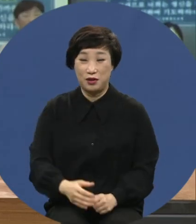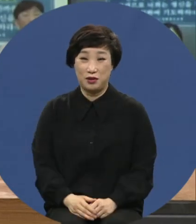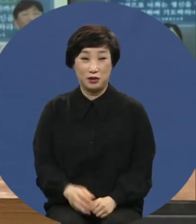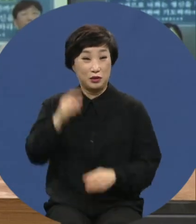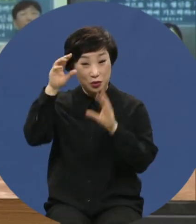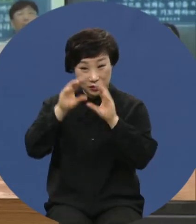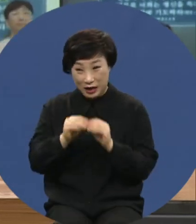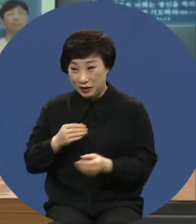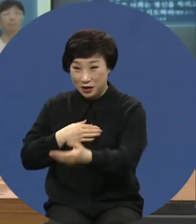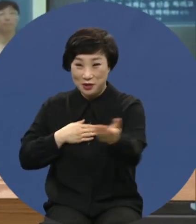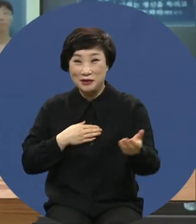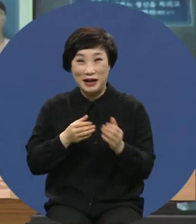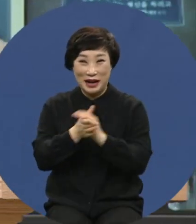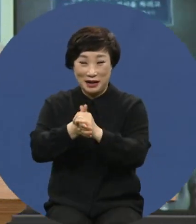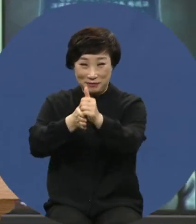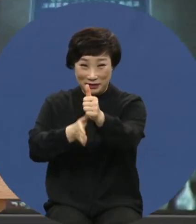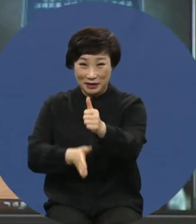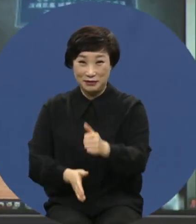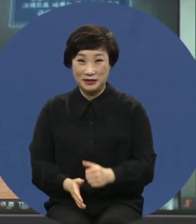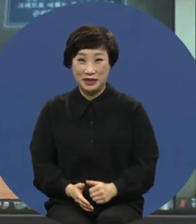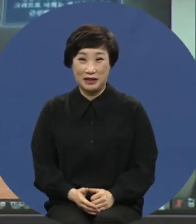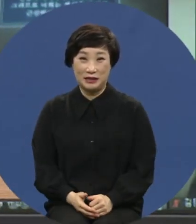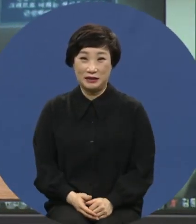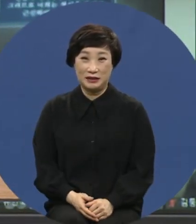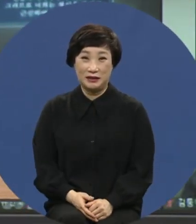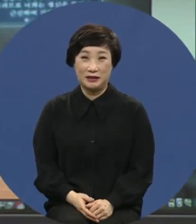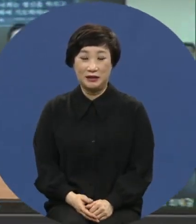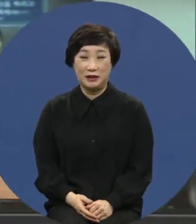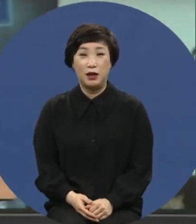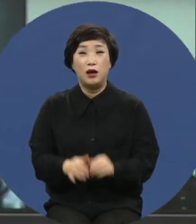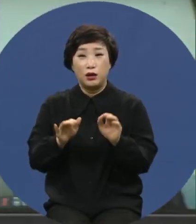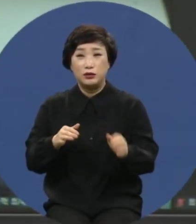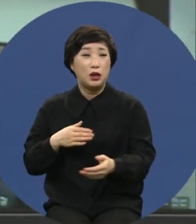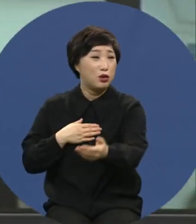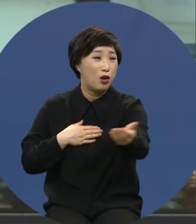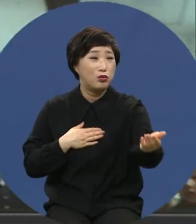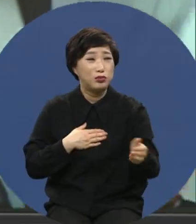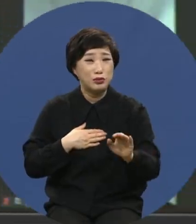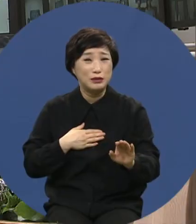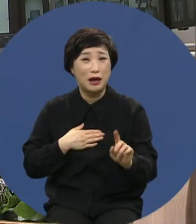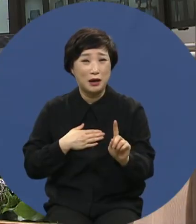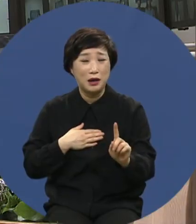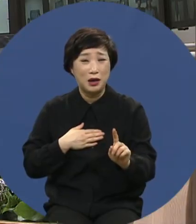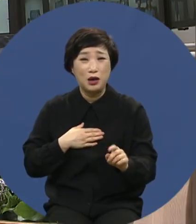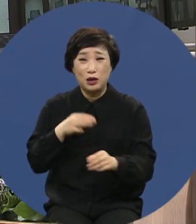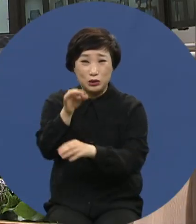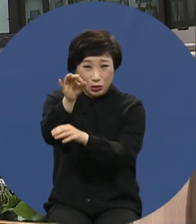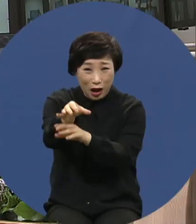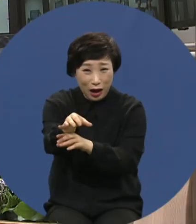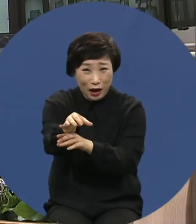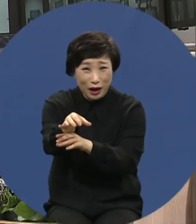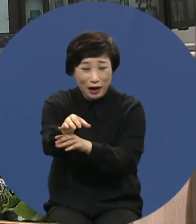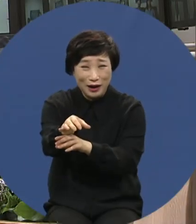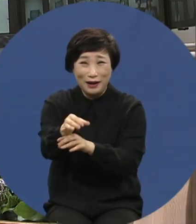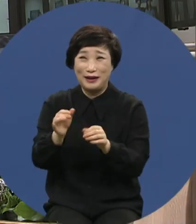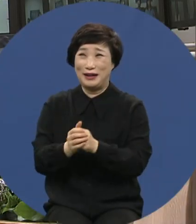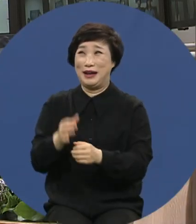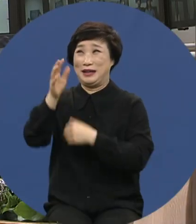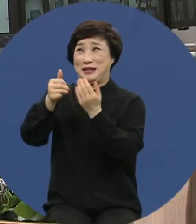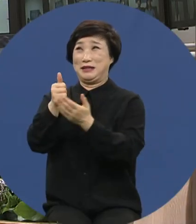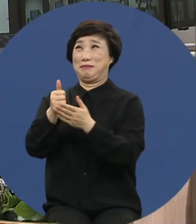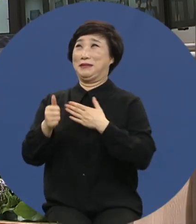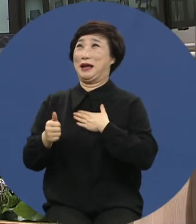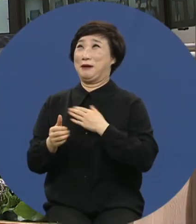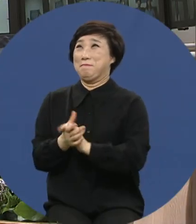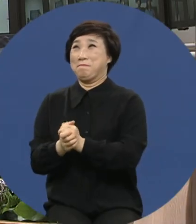은혜입니다. 동의하시면 아멘 합시다. 근데 사람들은 마치 돈 주고, 하나님 제가 주님